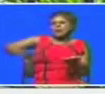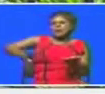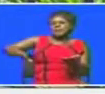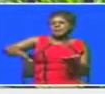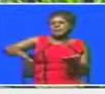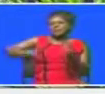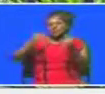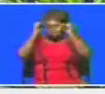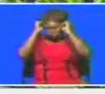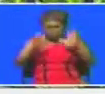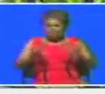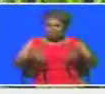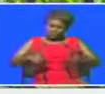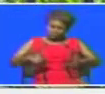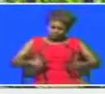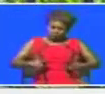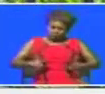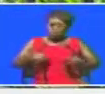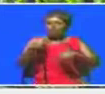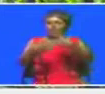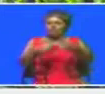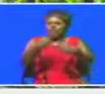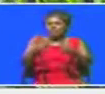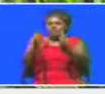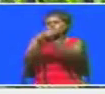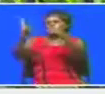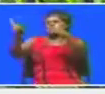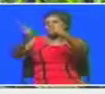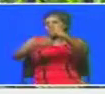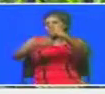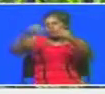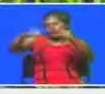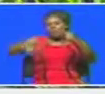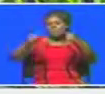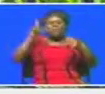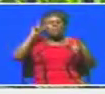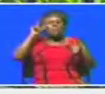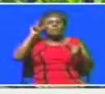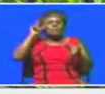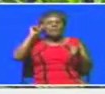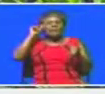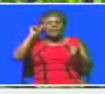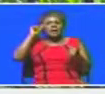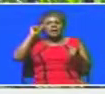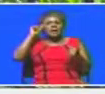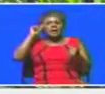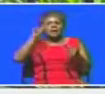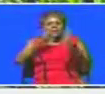utawachokesha wanafunzi. Kesi hiyo itaendelea tarehe 16 hapa Mombasa. Francis Mtelaki, KTN News.